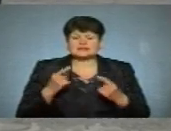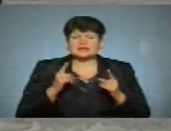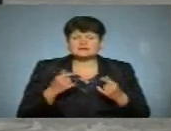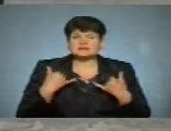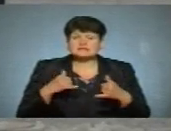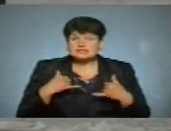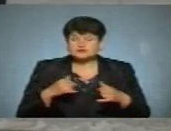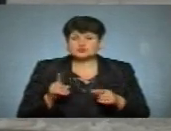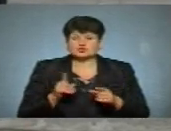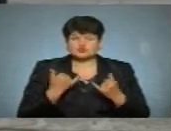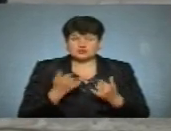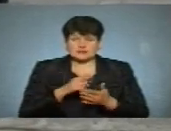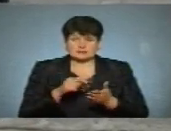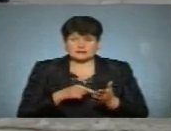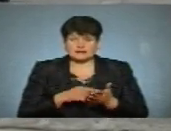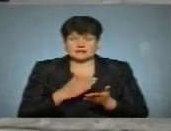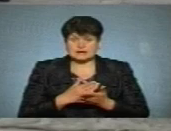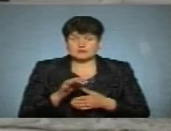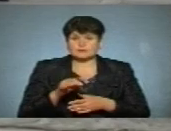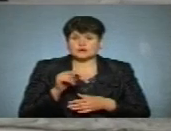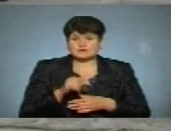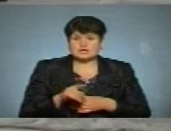що сьогодні стоїть питання про те, щоб